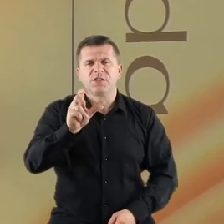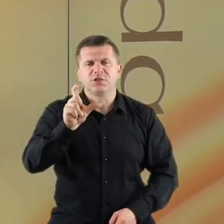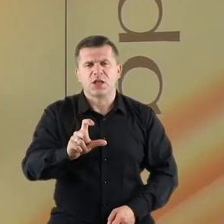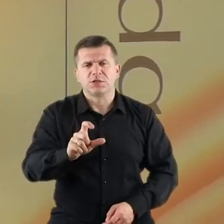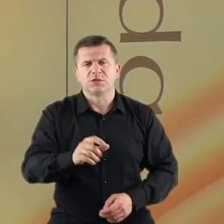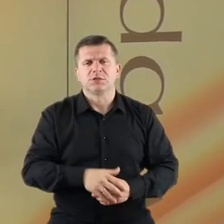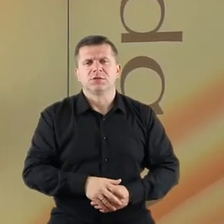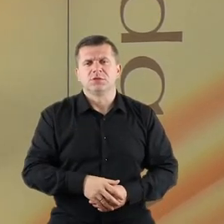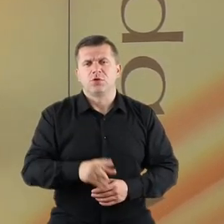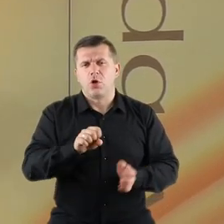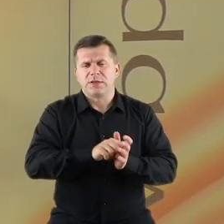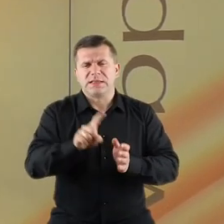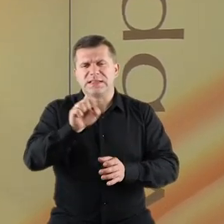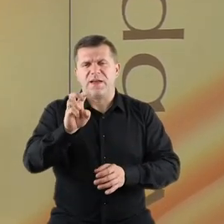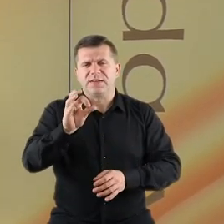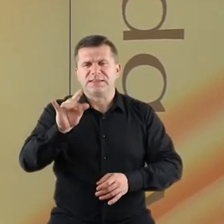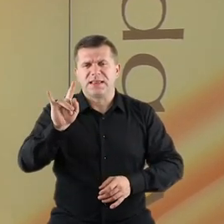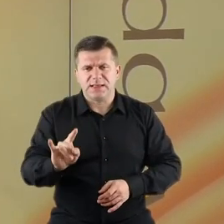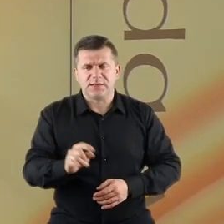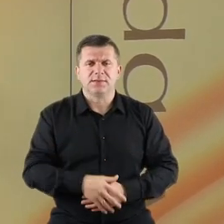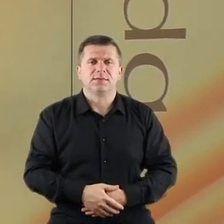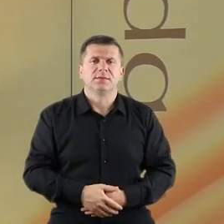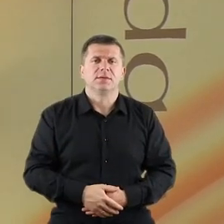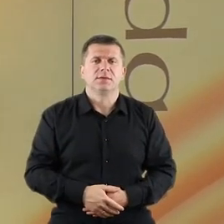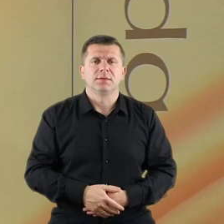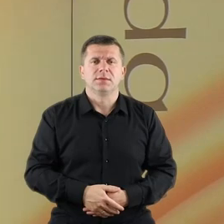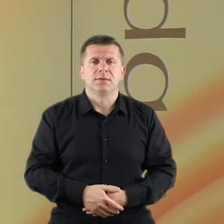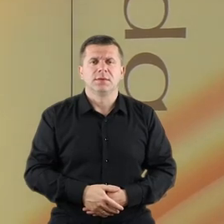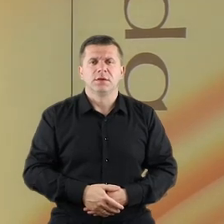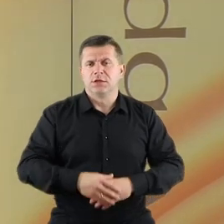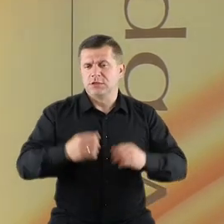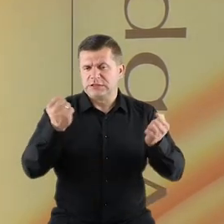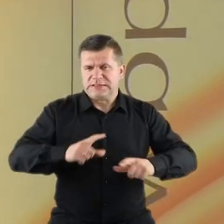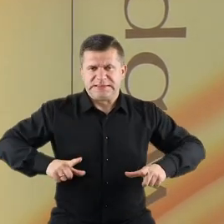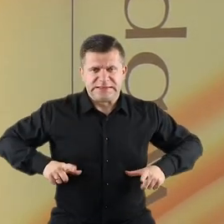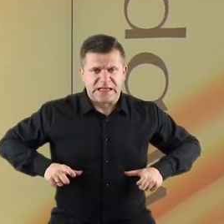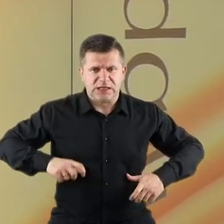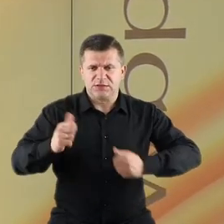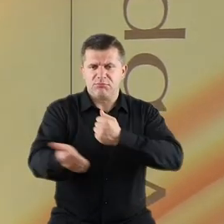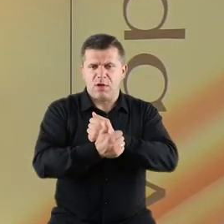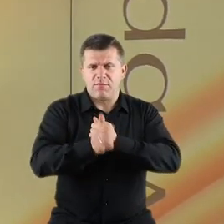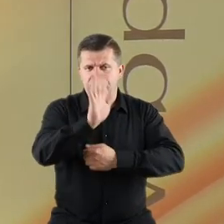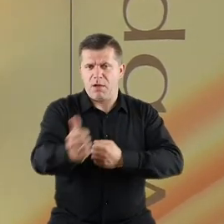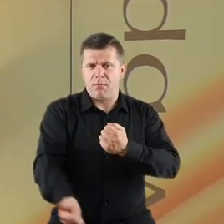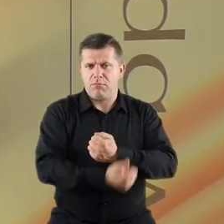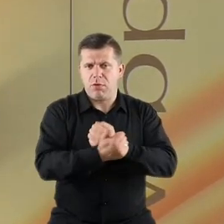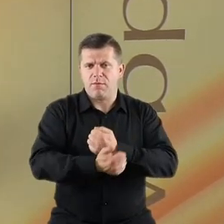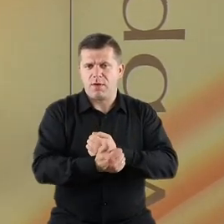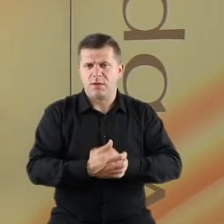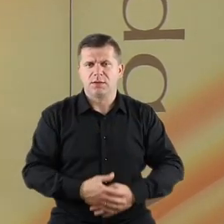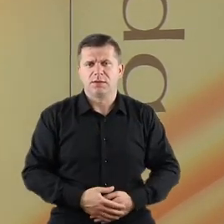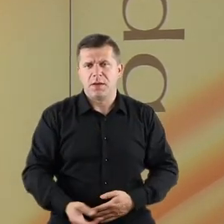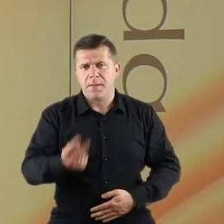zawiesić od Zawisty czyli za wideo typ silna zazdrość z powodu czyjegoś powodzenia od zawiedli